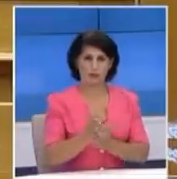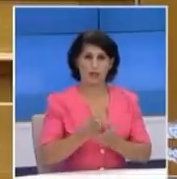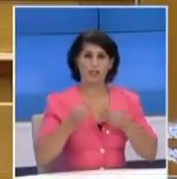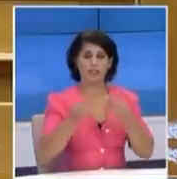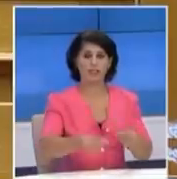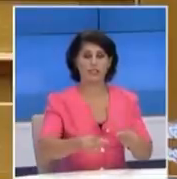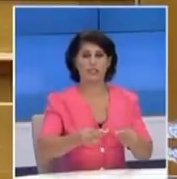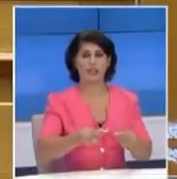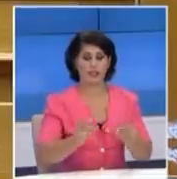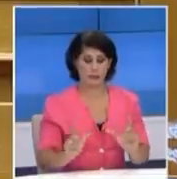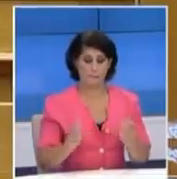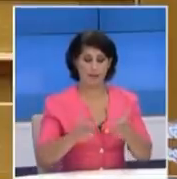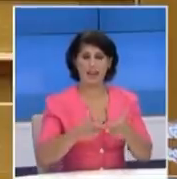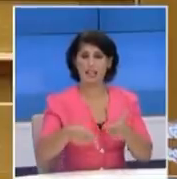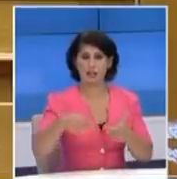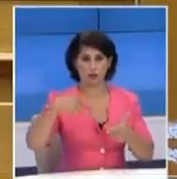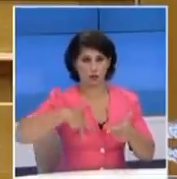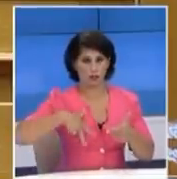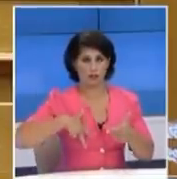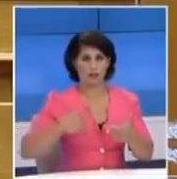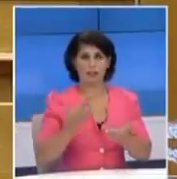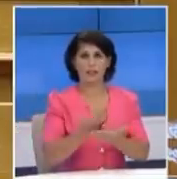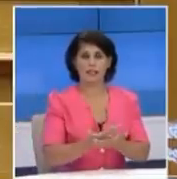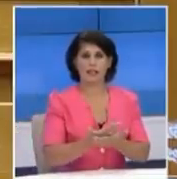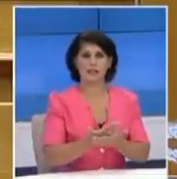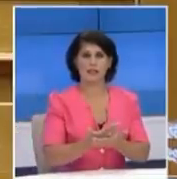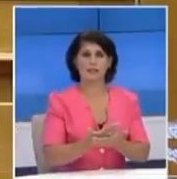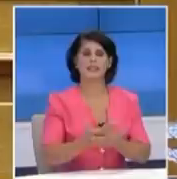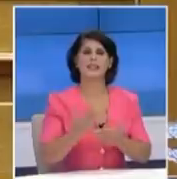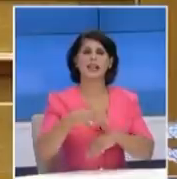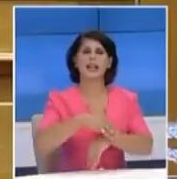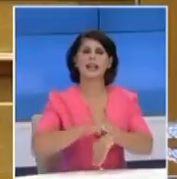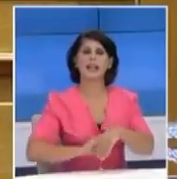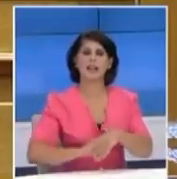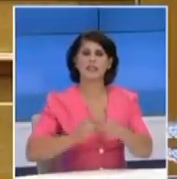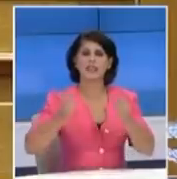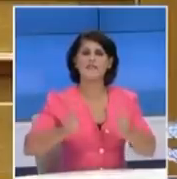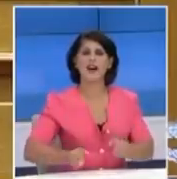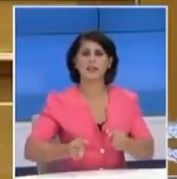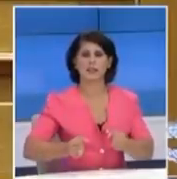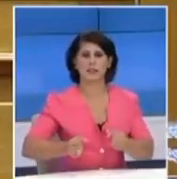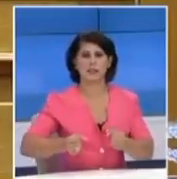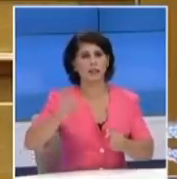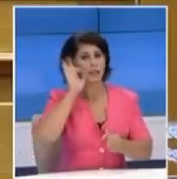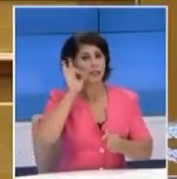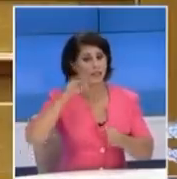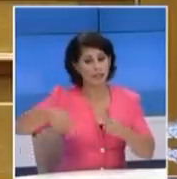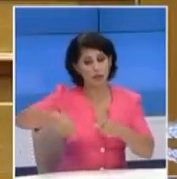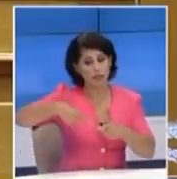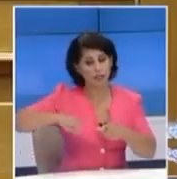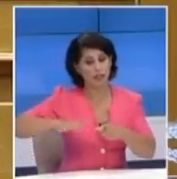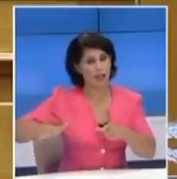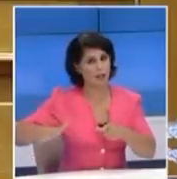στα Σκόπια ως περίκλειστο κράτος να ζητήσει ναυτικές βάσεις στο Θερμαϊκό κόλπο. Σας το είχα πει από τότε. Θα σου